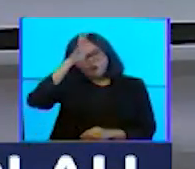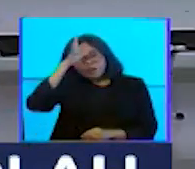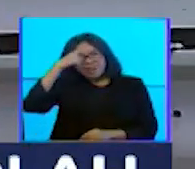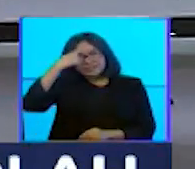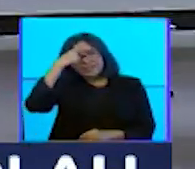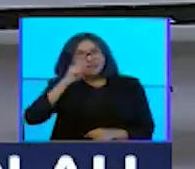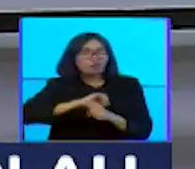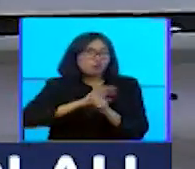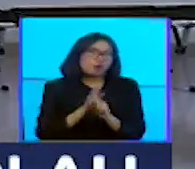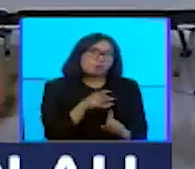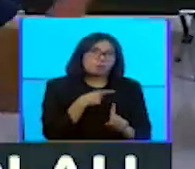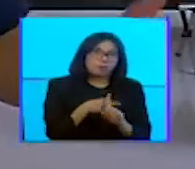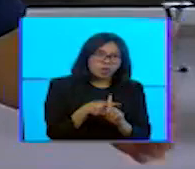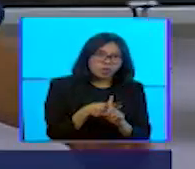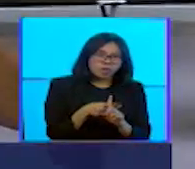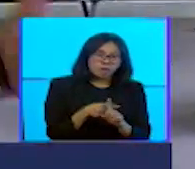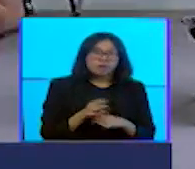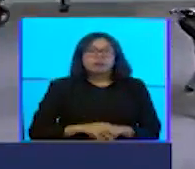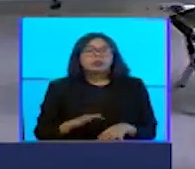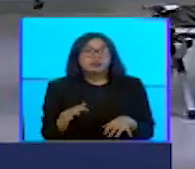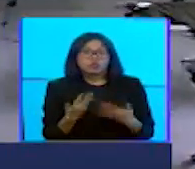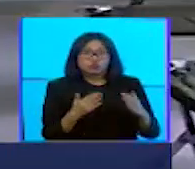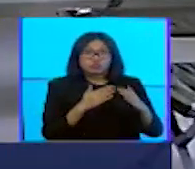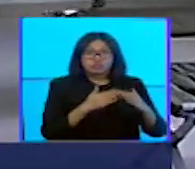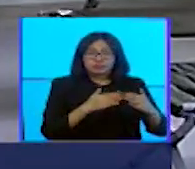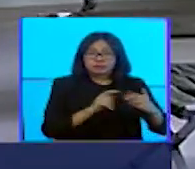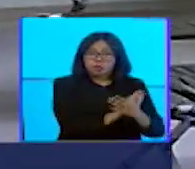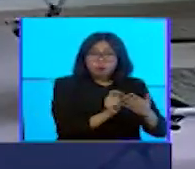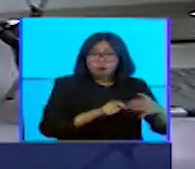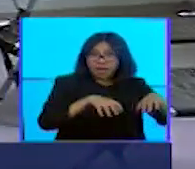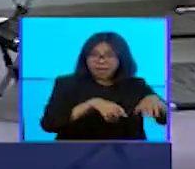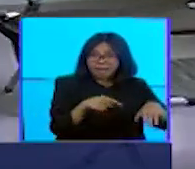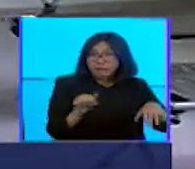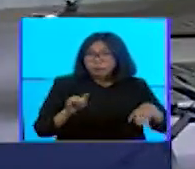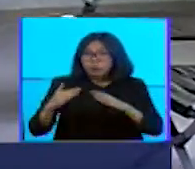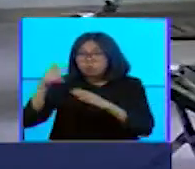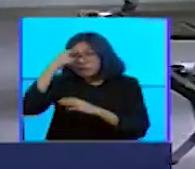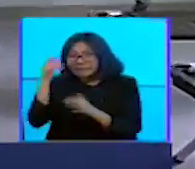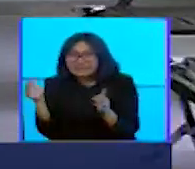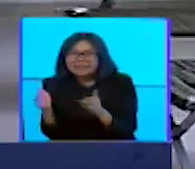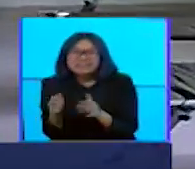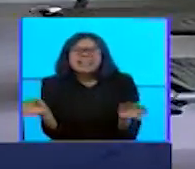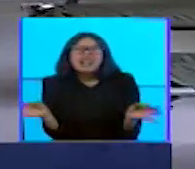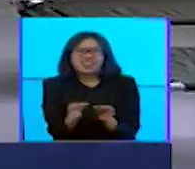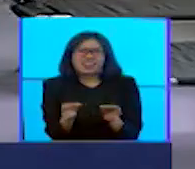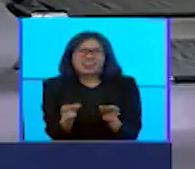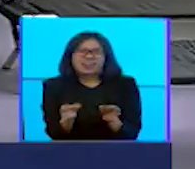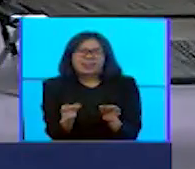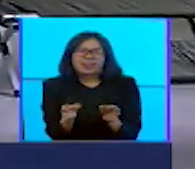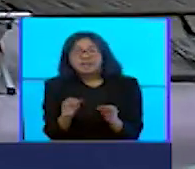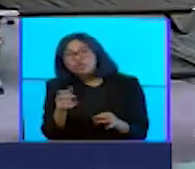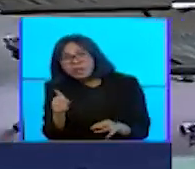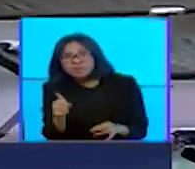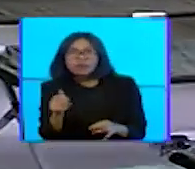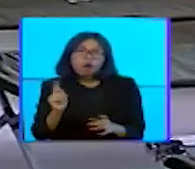dari SMP Negeri 30 ini juga sangat berdekatan dengan Puskesmas Jurumudi baru yang mana hal ini sangat memudahkan